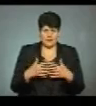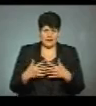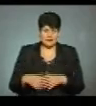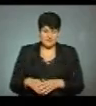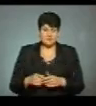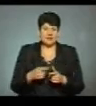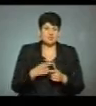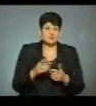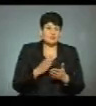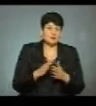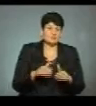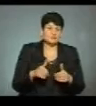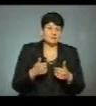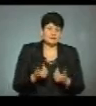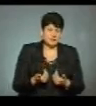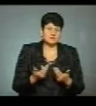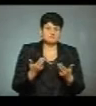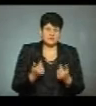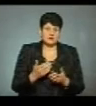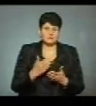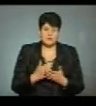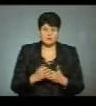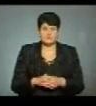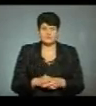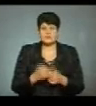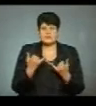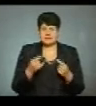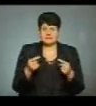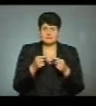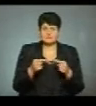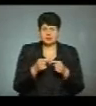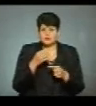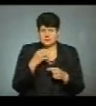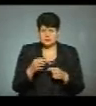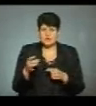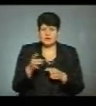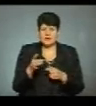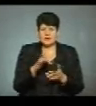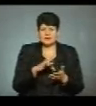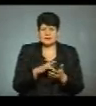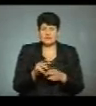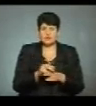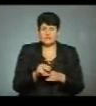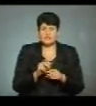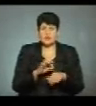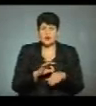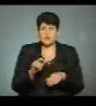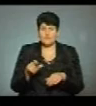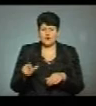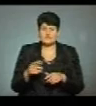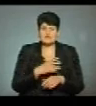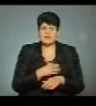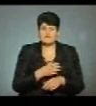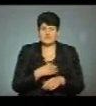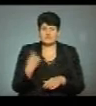А чи ми маємо надавати таким хворим допомогу? Звичайно, що маємо. Зараз чітко визначено, що регіональний центр лікування таких хворих – це Львівська